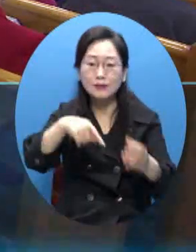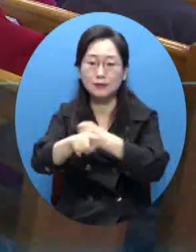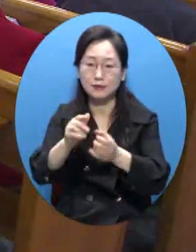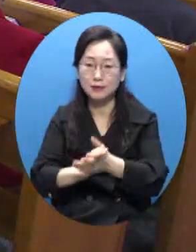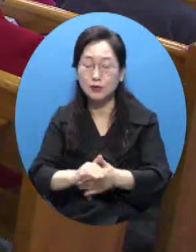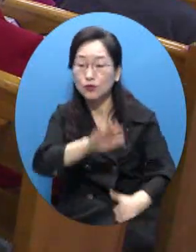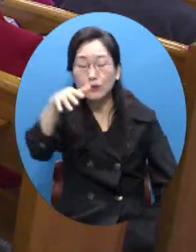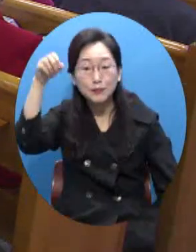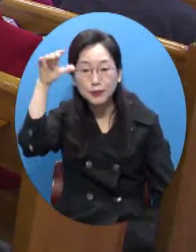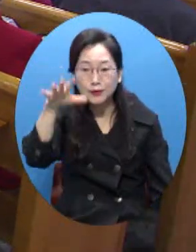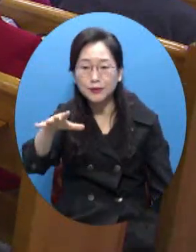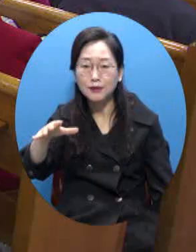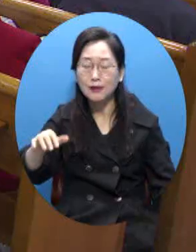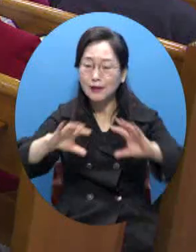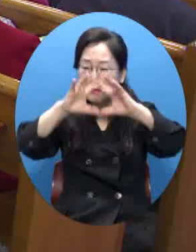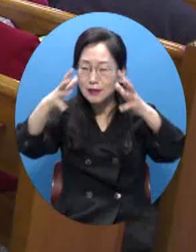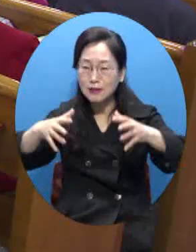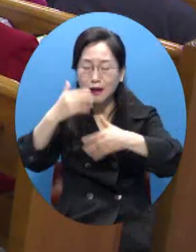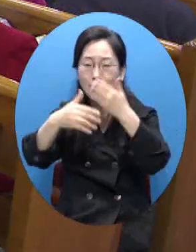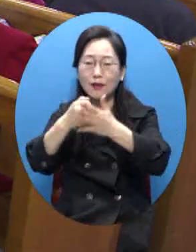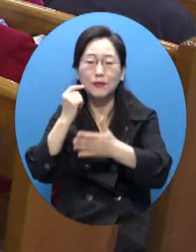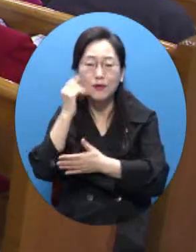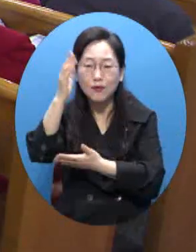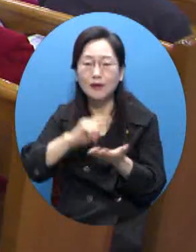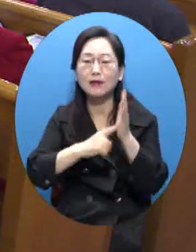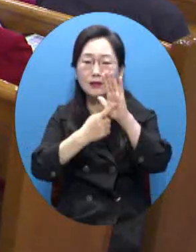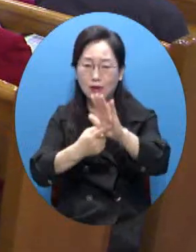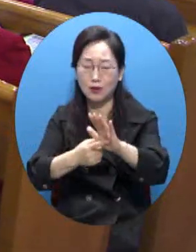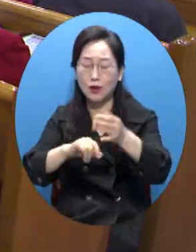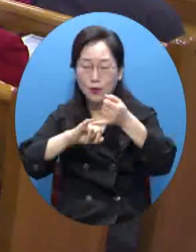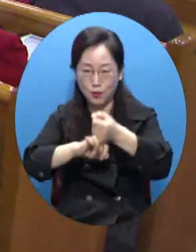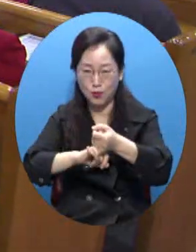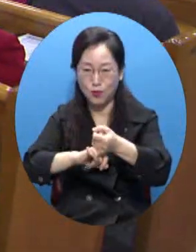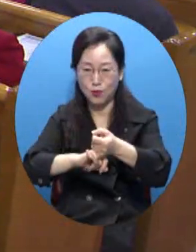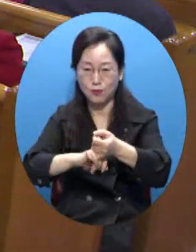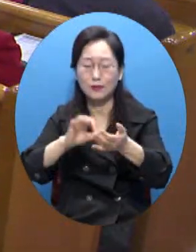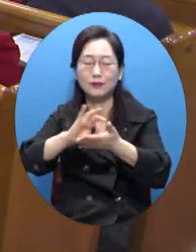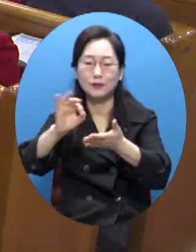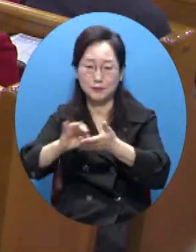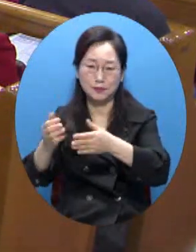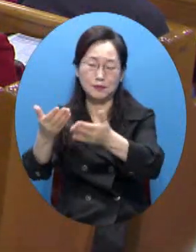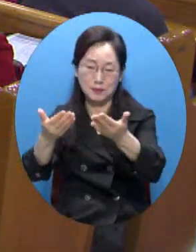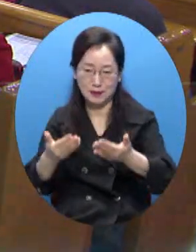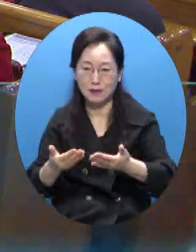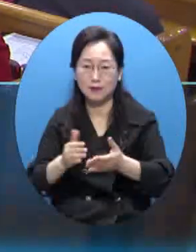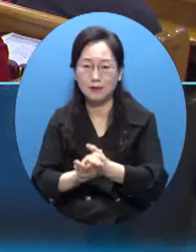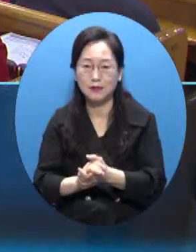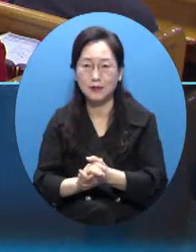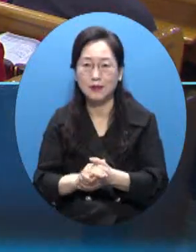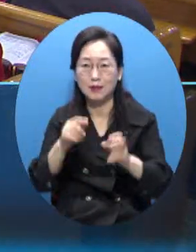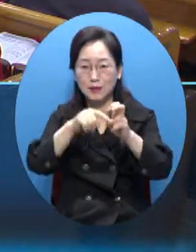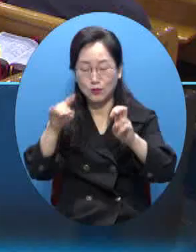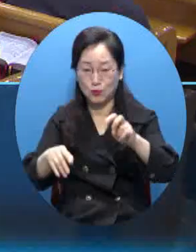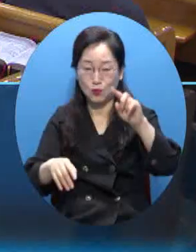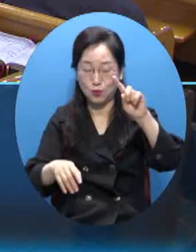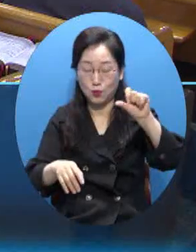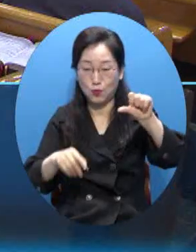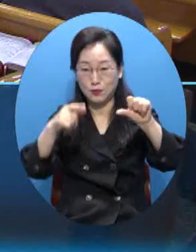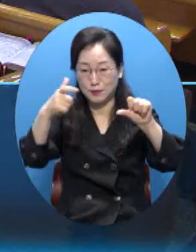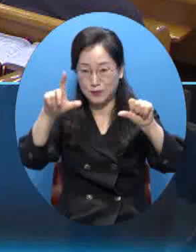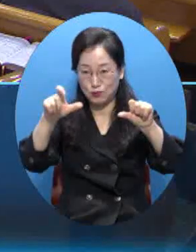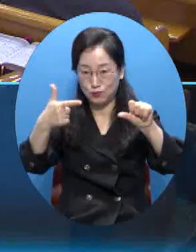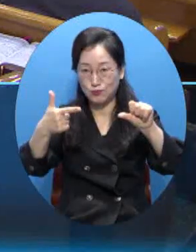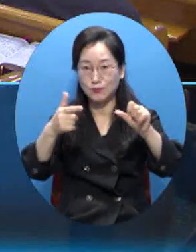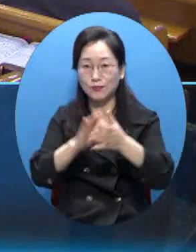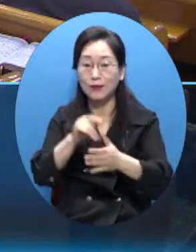빛이 되어서 우리가 온 세상에 하나님의 영을 나타내는 주님의 귀한 일꾼으로 쓰임받게 되는 것입니다. 마태복음 5장 10절을 말씀합니다.